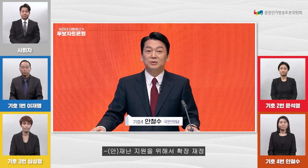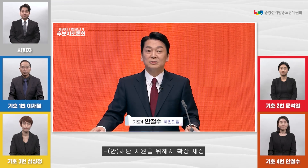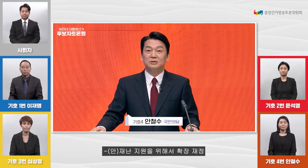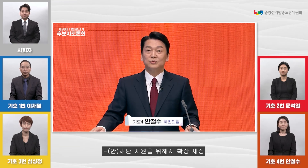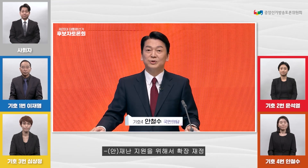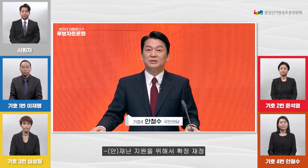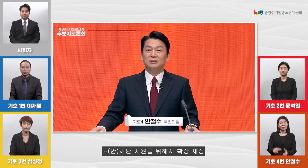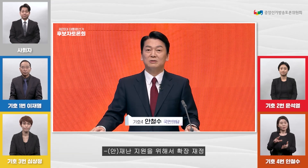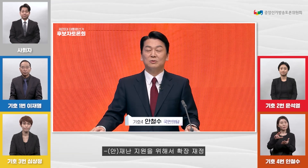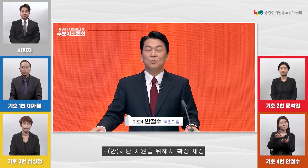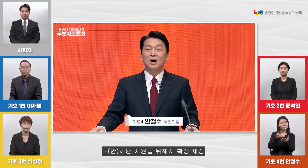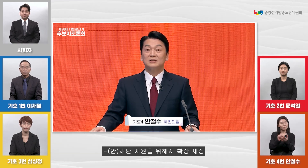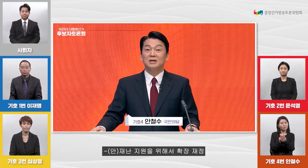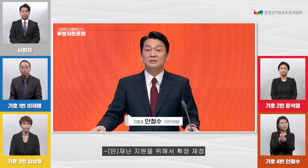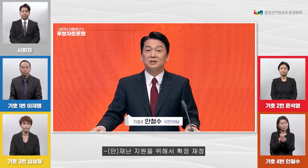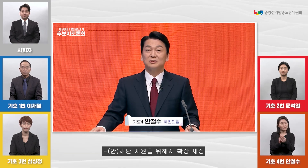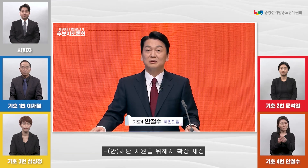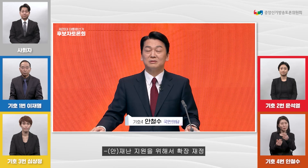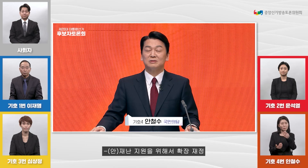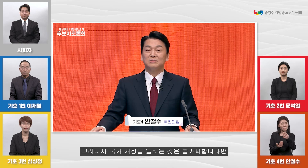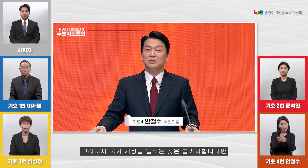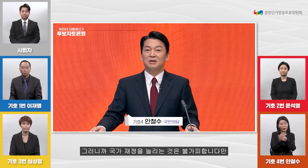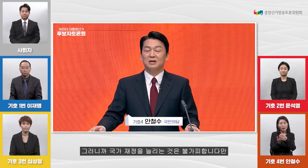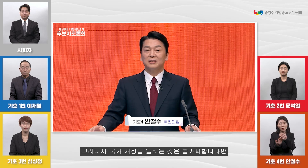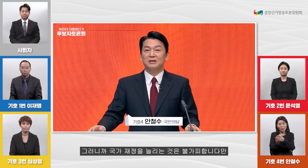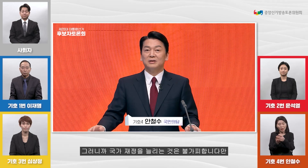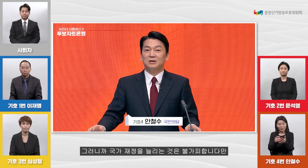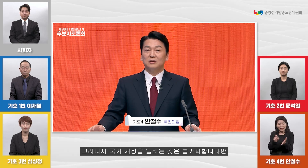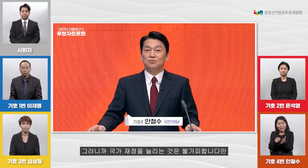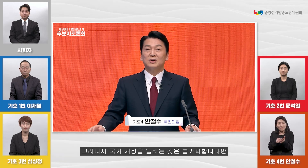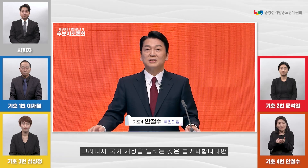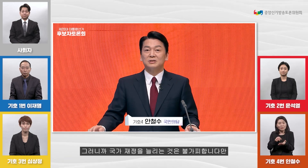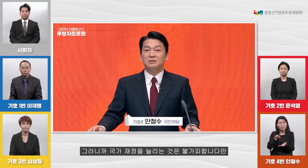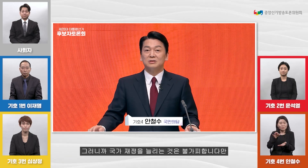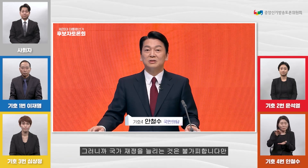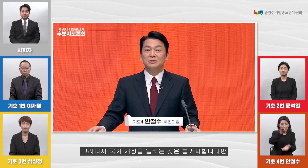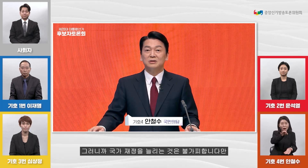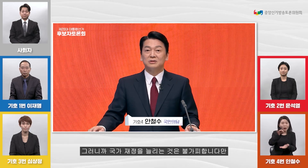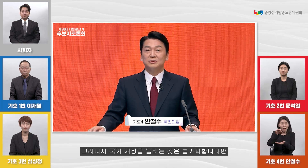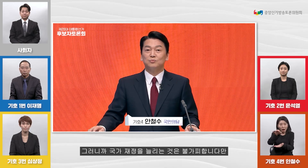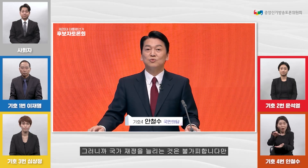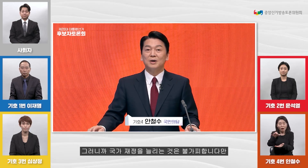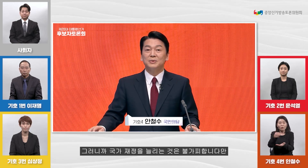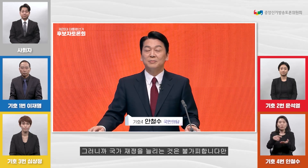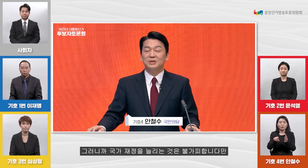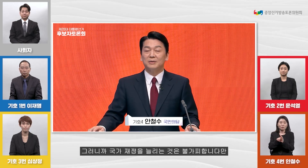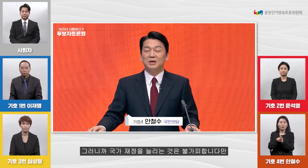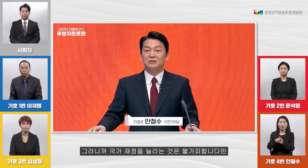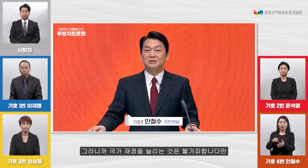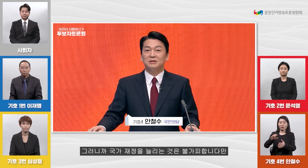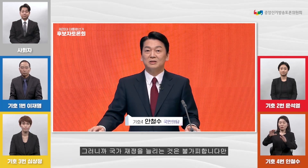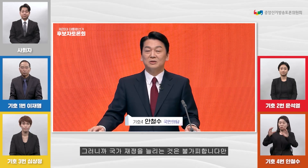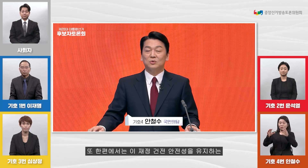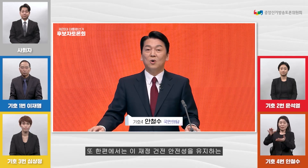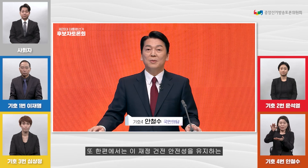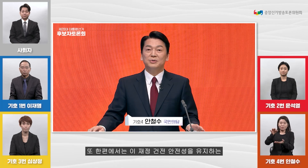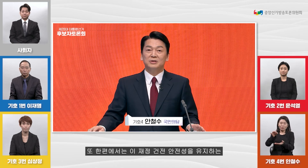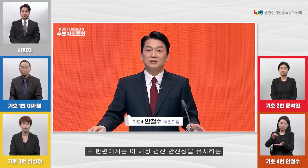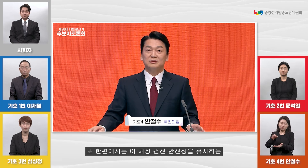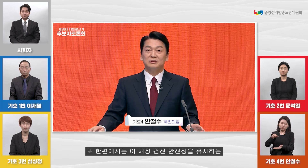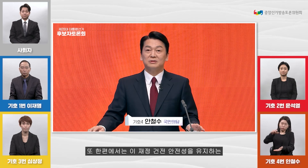재난 지원을 위해서 확장 재정, 그러니까 국가 재정을 늘리는 것은 불가피합니다만